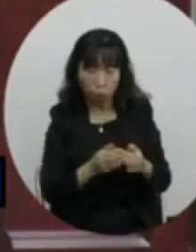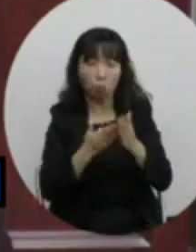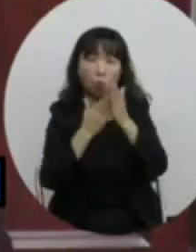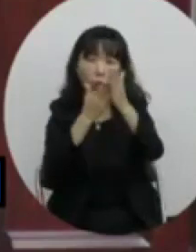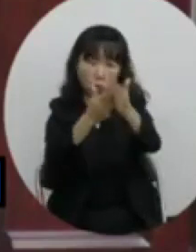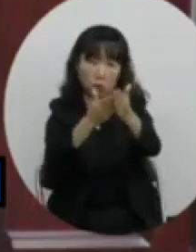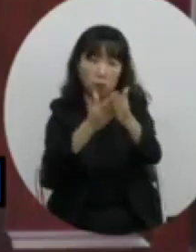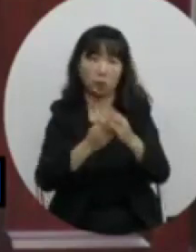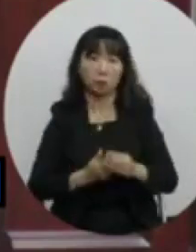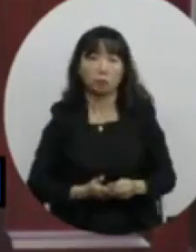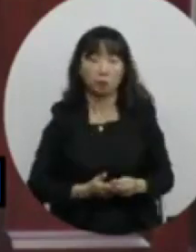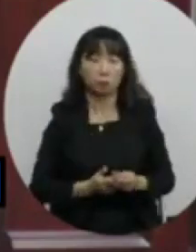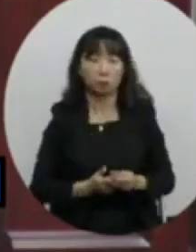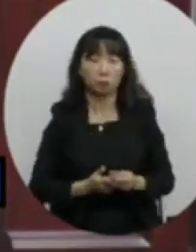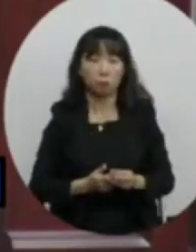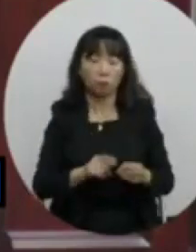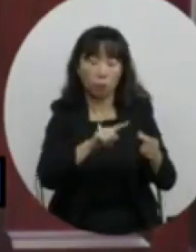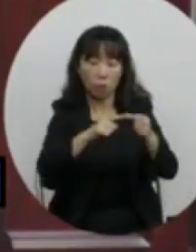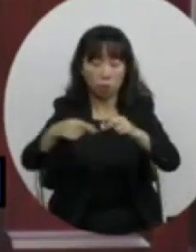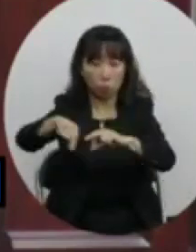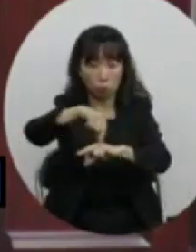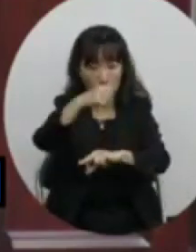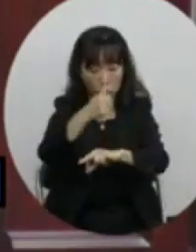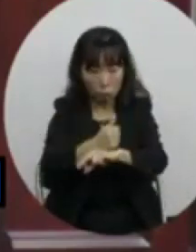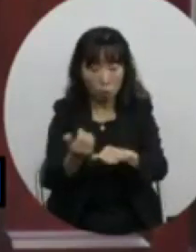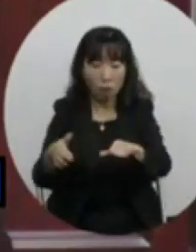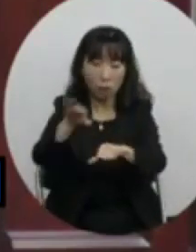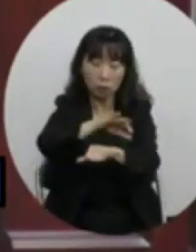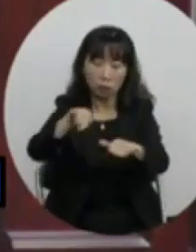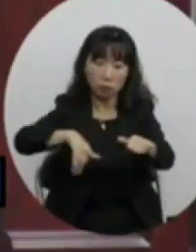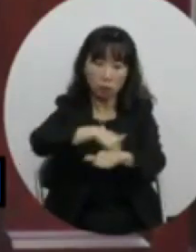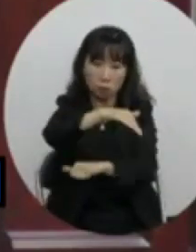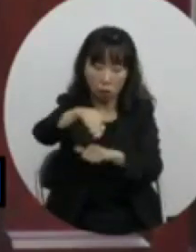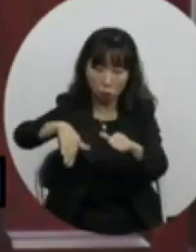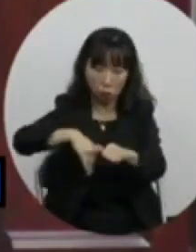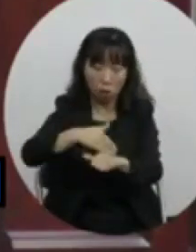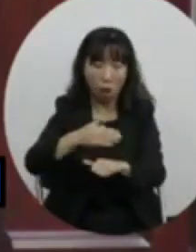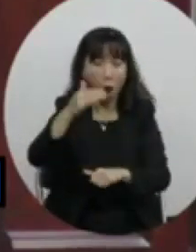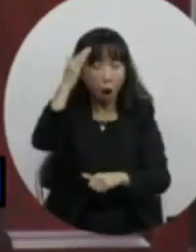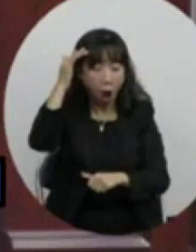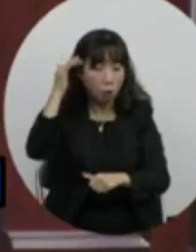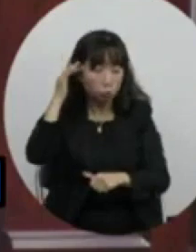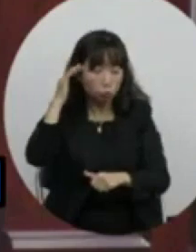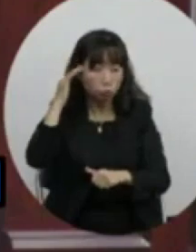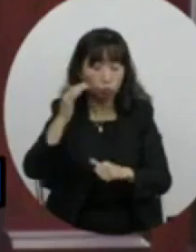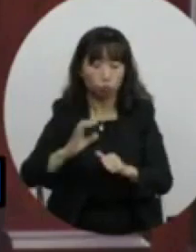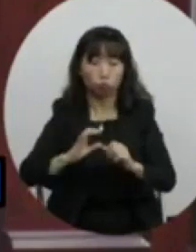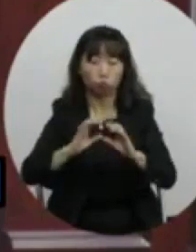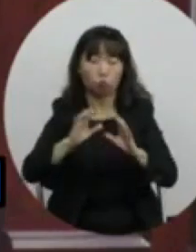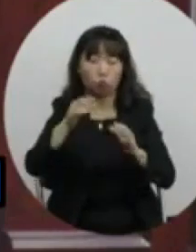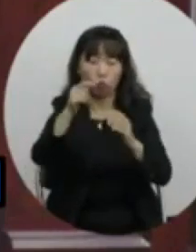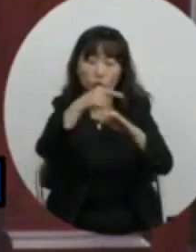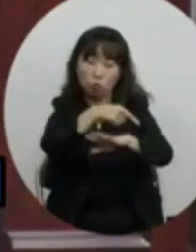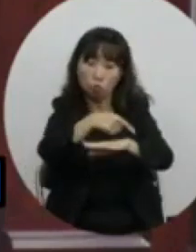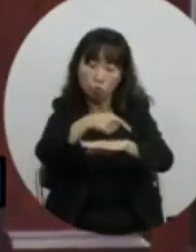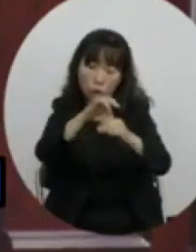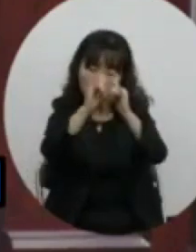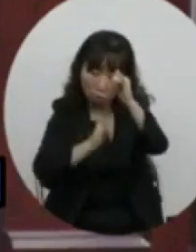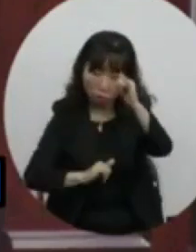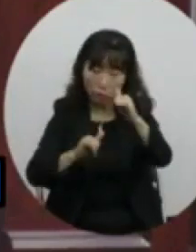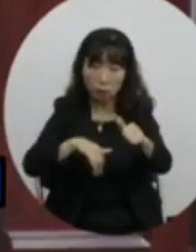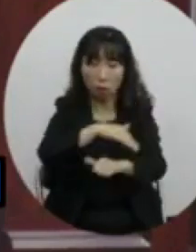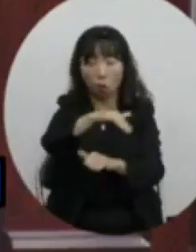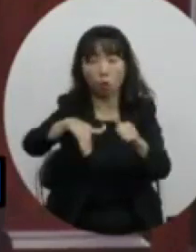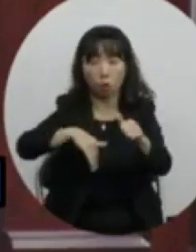하였습니다. 세종대왕릉 일대를 제2의 한국 민속촌 수준의 문화관광특구로 만들고 명성황후